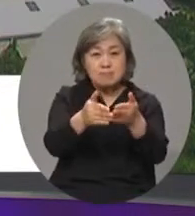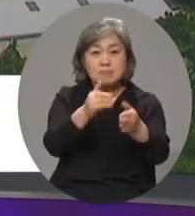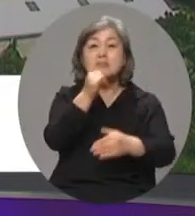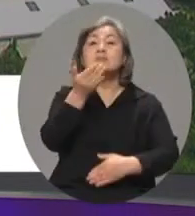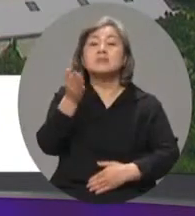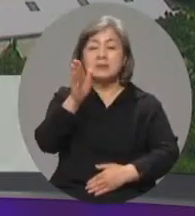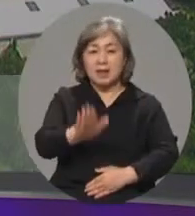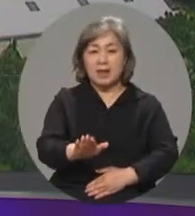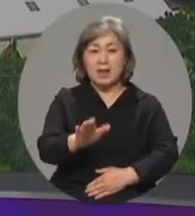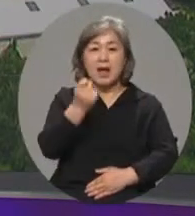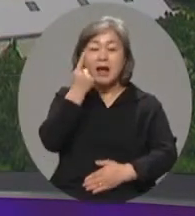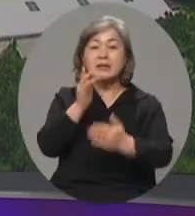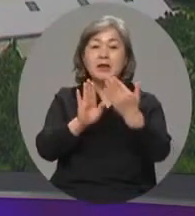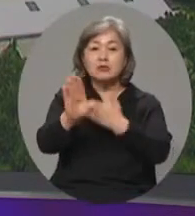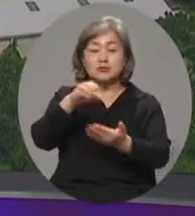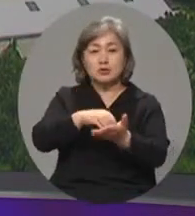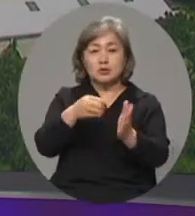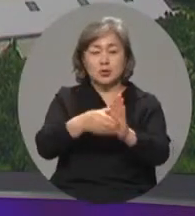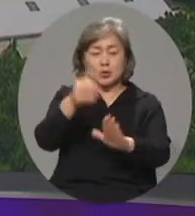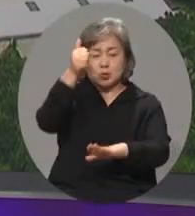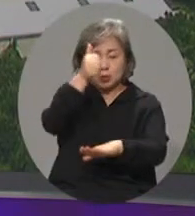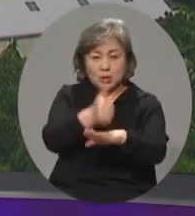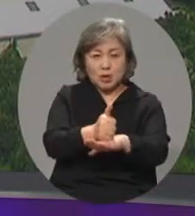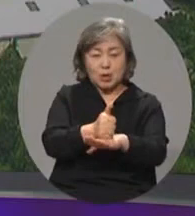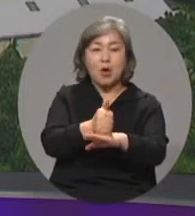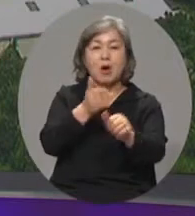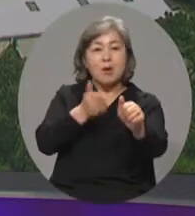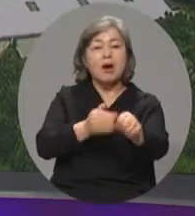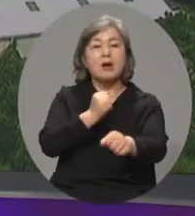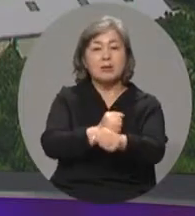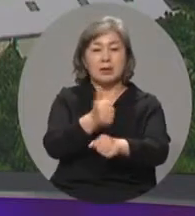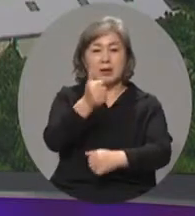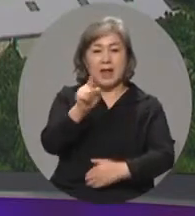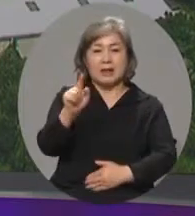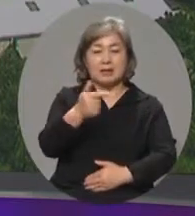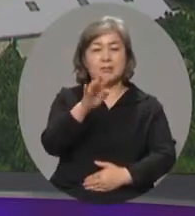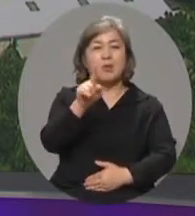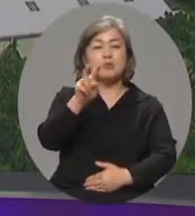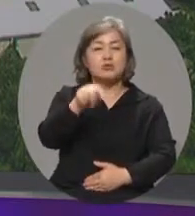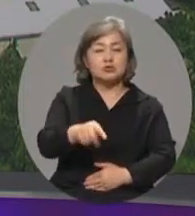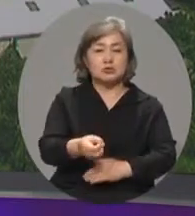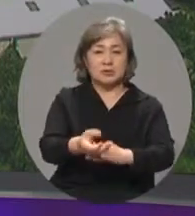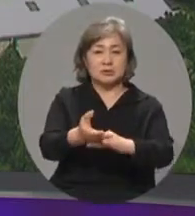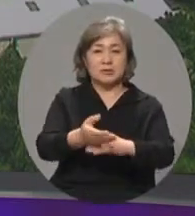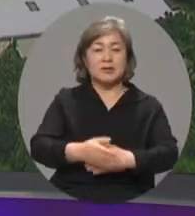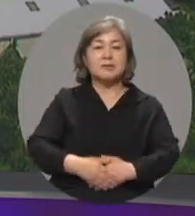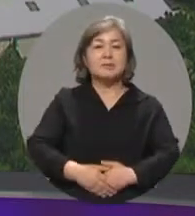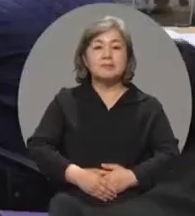하는데 다음 달쯤 최종 권고안이 나온다고 합니다 1 범수 기자입니다